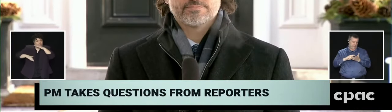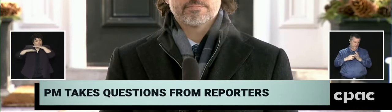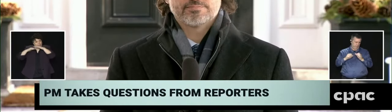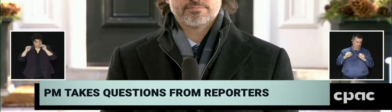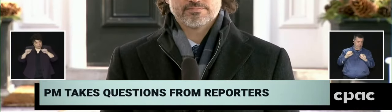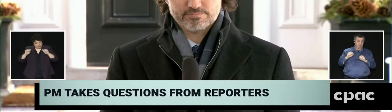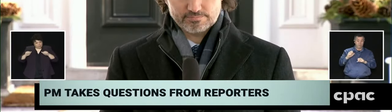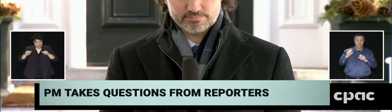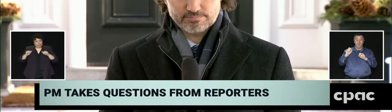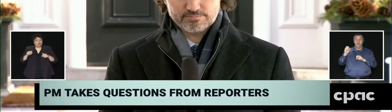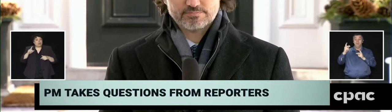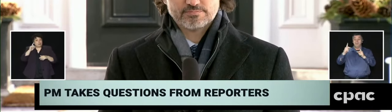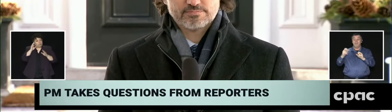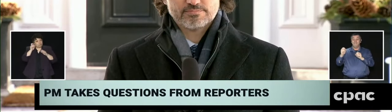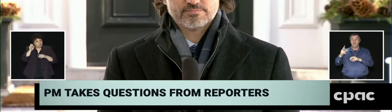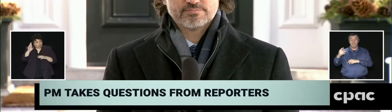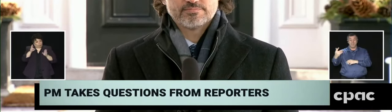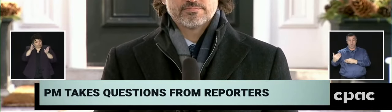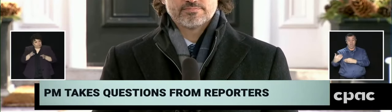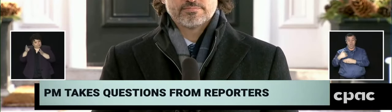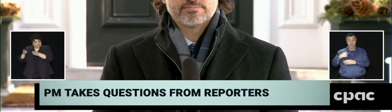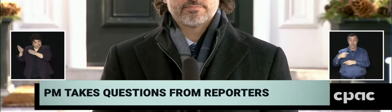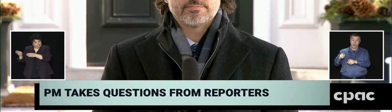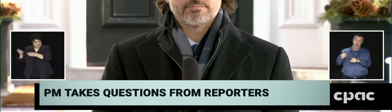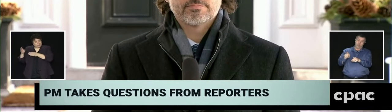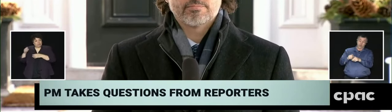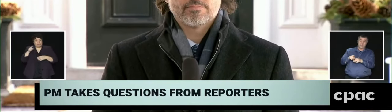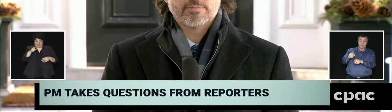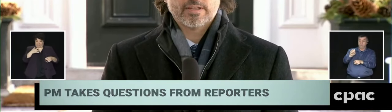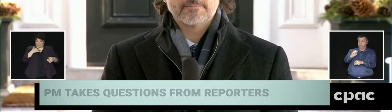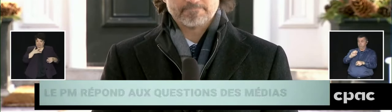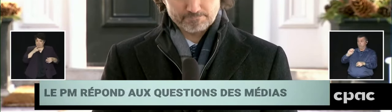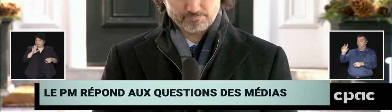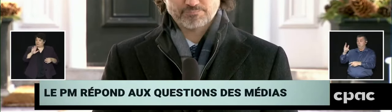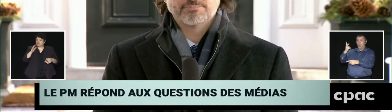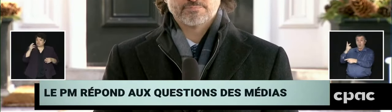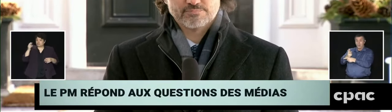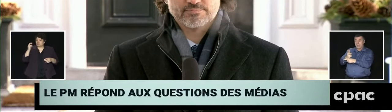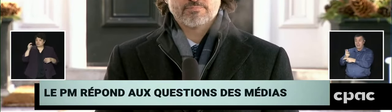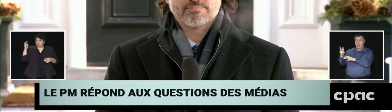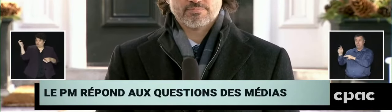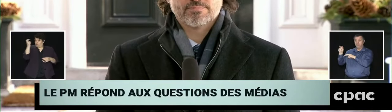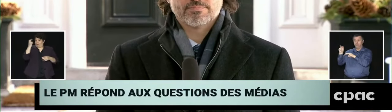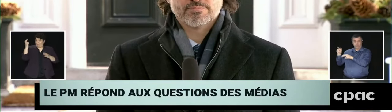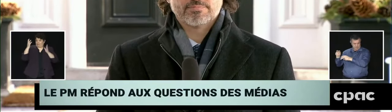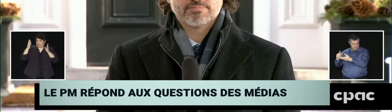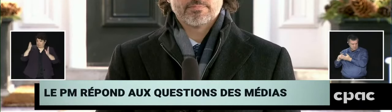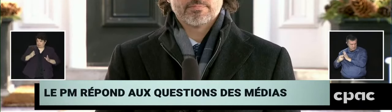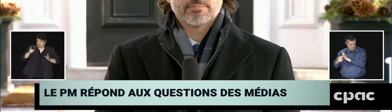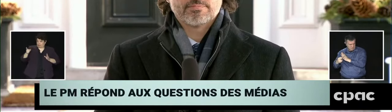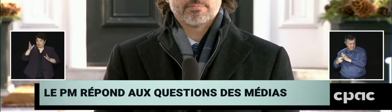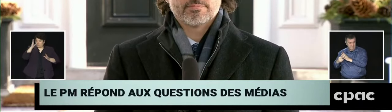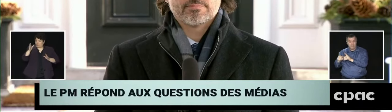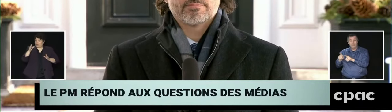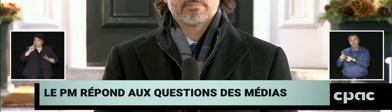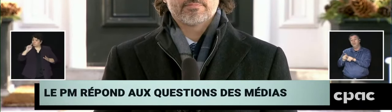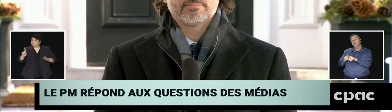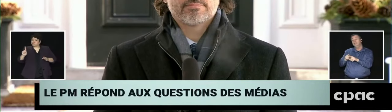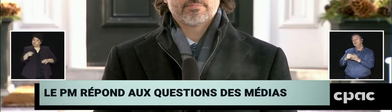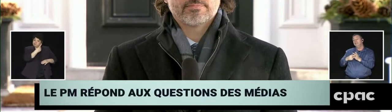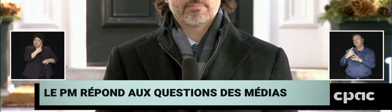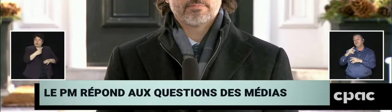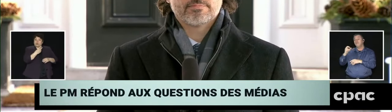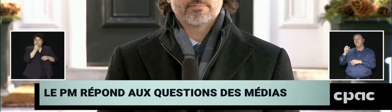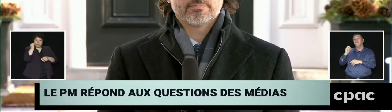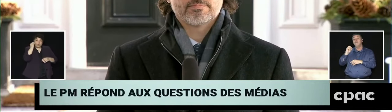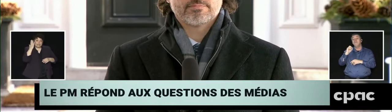ces voyageurs-là seraient eux aussi placés, par exemple, dans des hôtels surveillés? Et d'ailleurs, sur cette mesure-là, pour les voyageurs